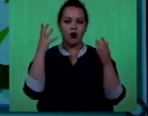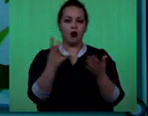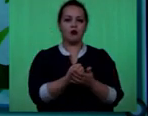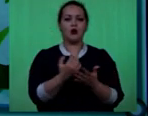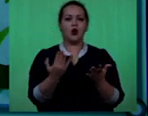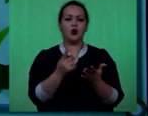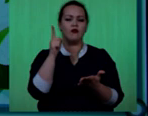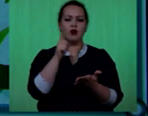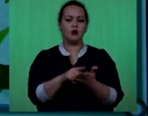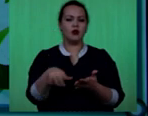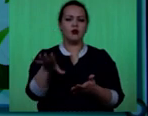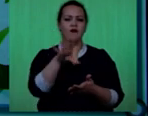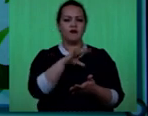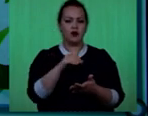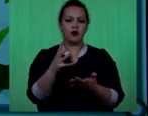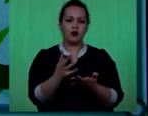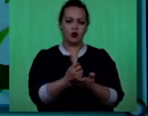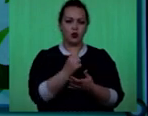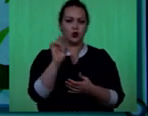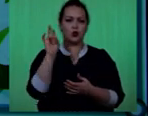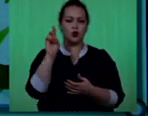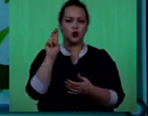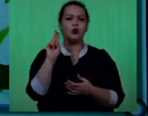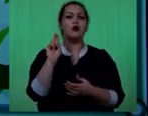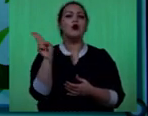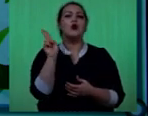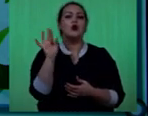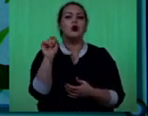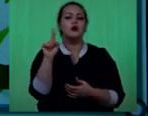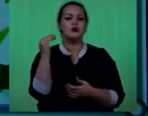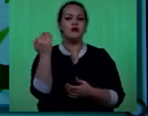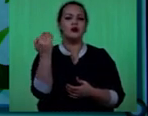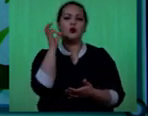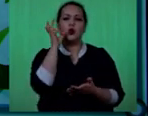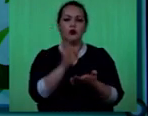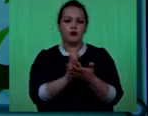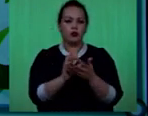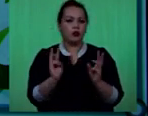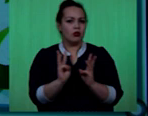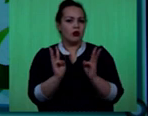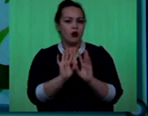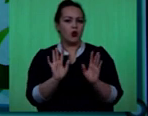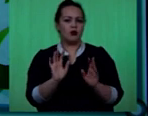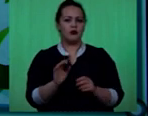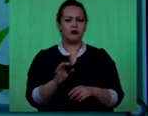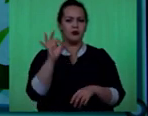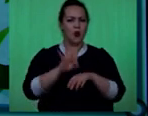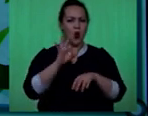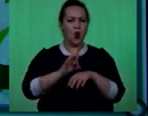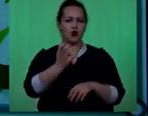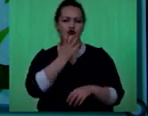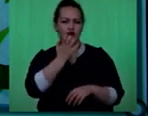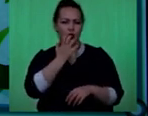обязательно все отгадаете ну-ка кто из вас ответит не огонь а больно жжёт не фонарь а